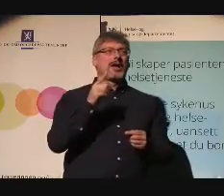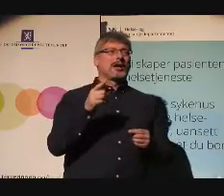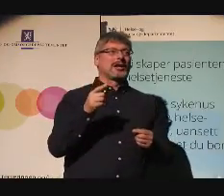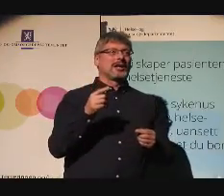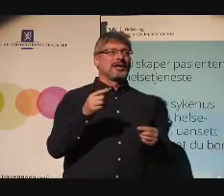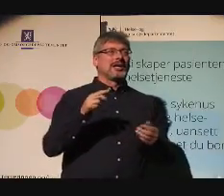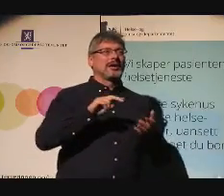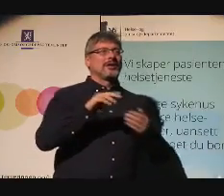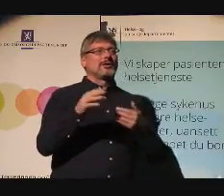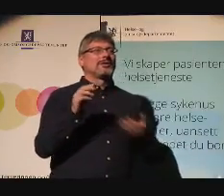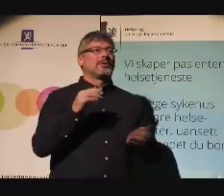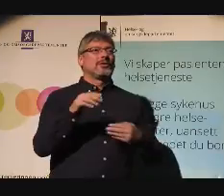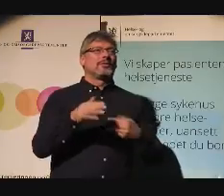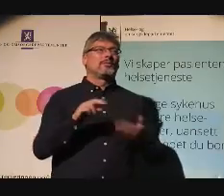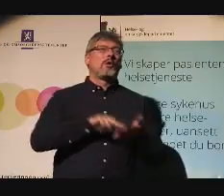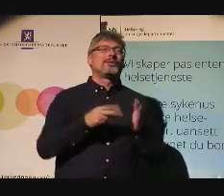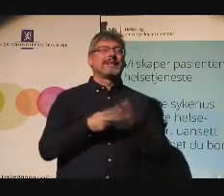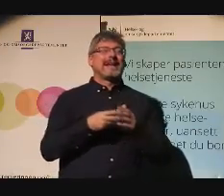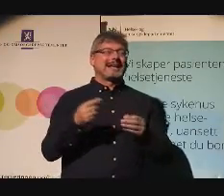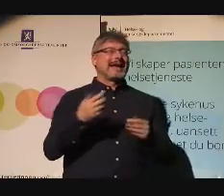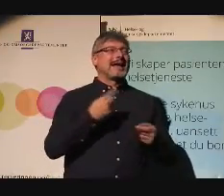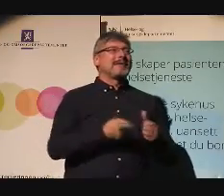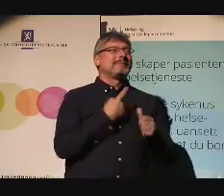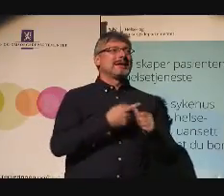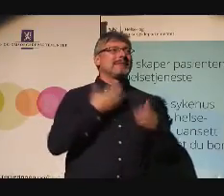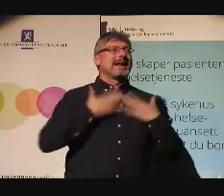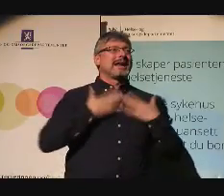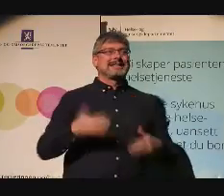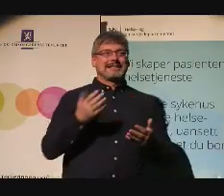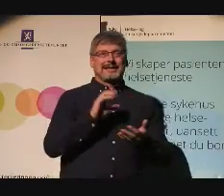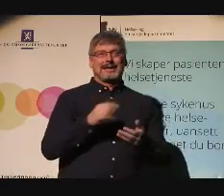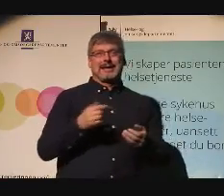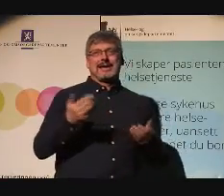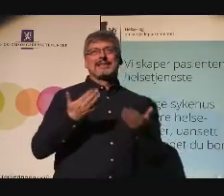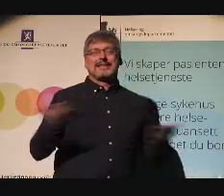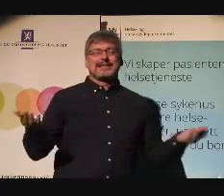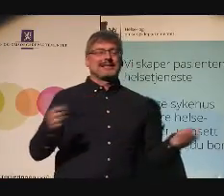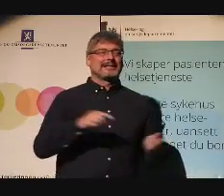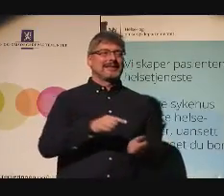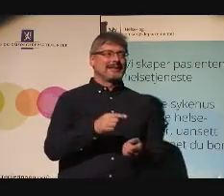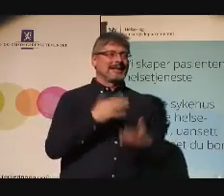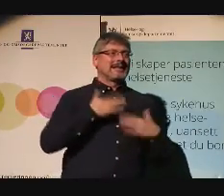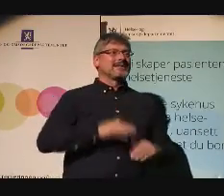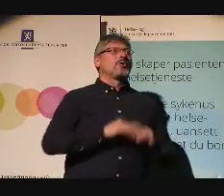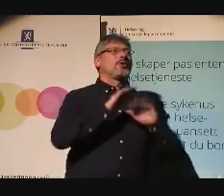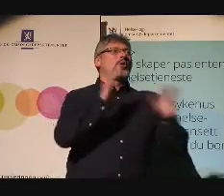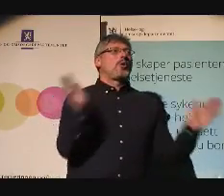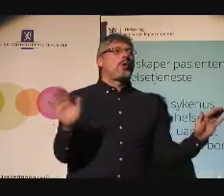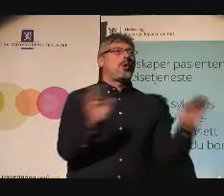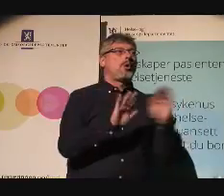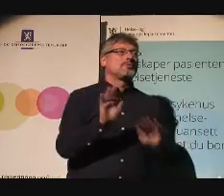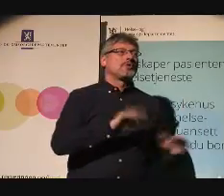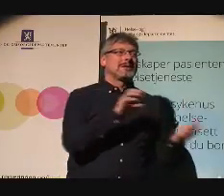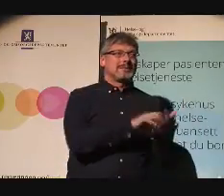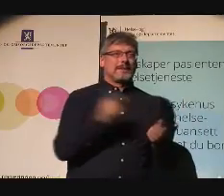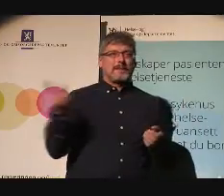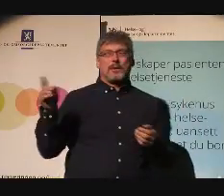i den politiske verdenen i helse- og omsorgsdepartementet, og Anne-Grete håndterer